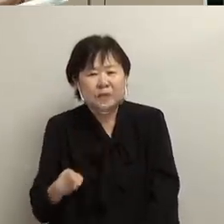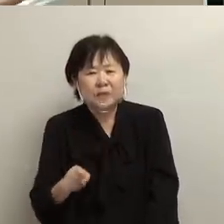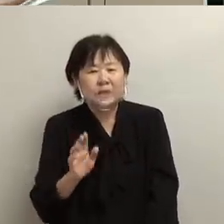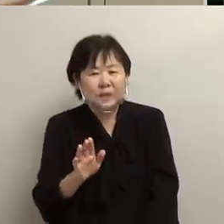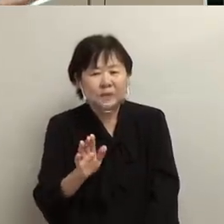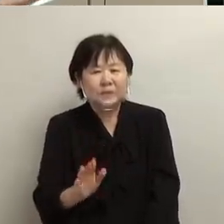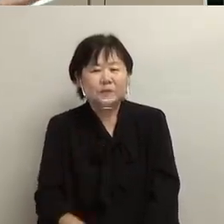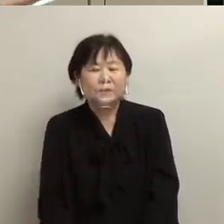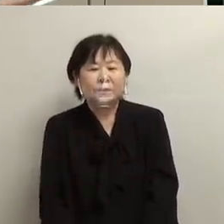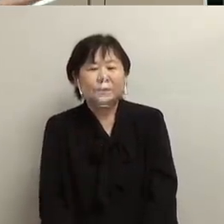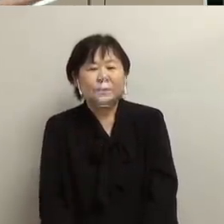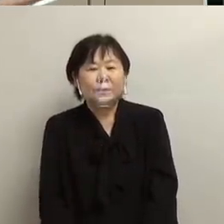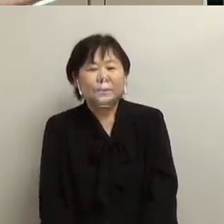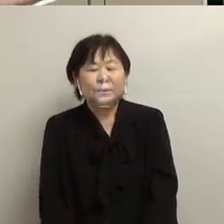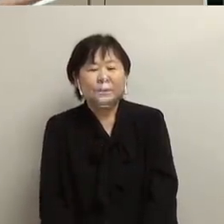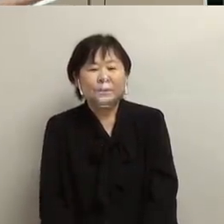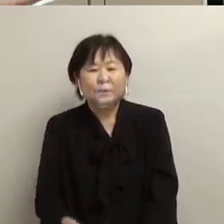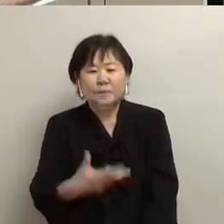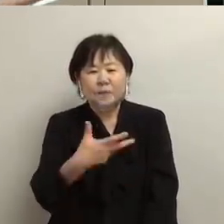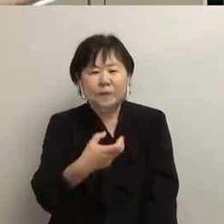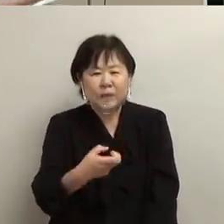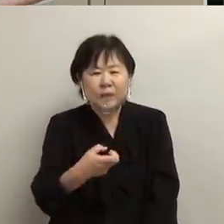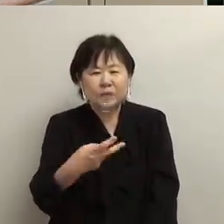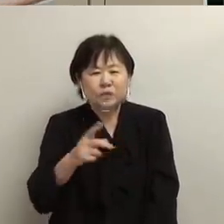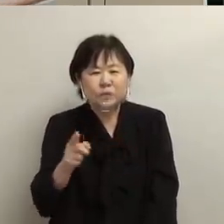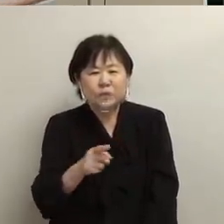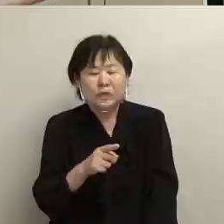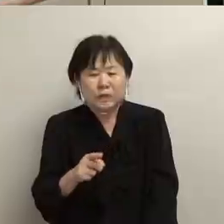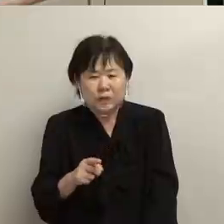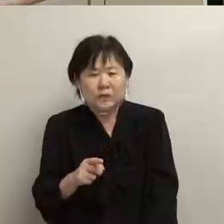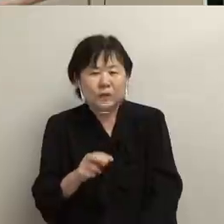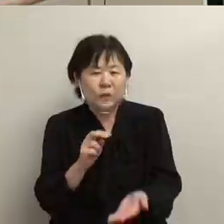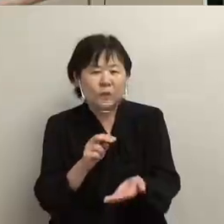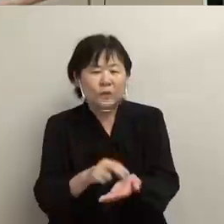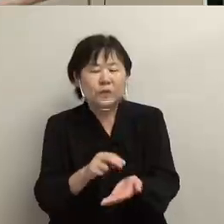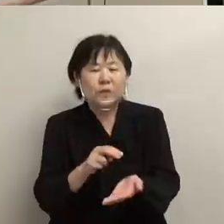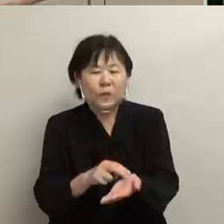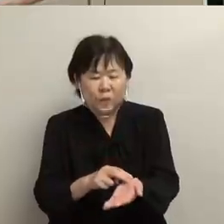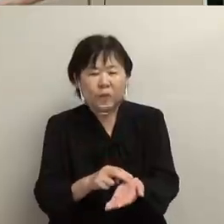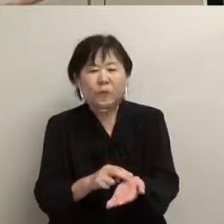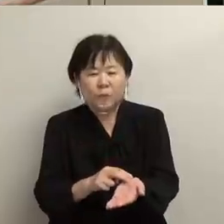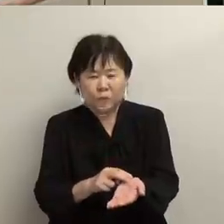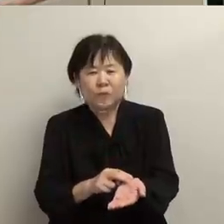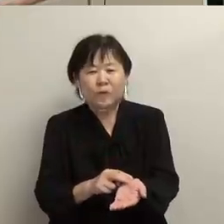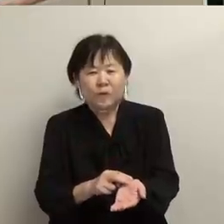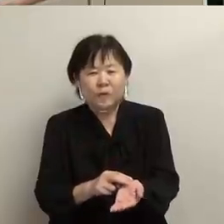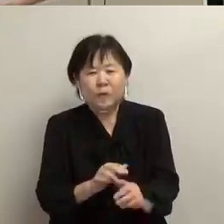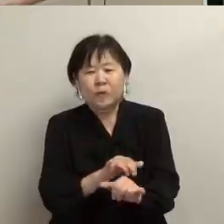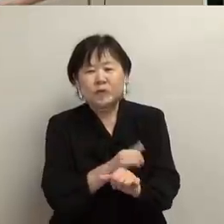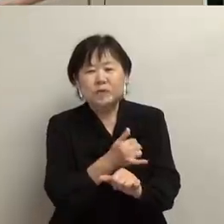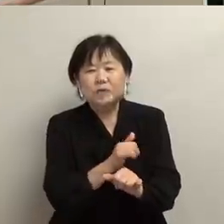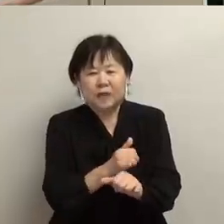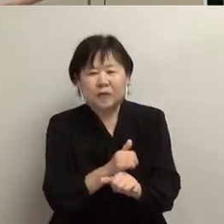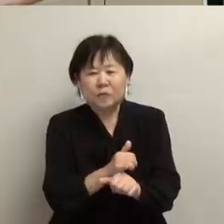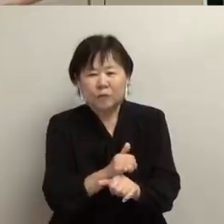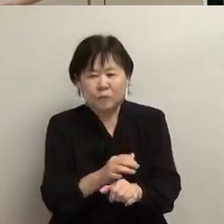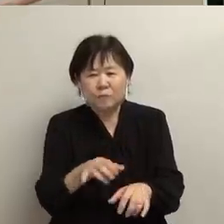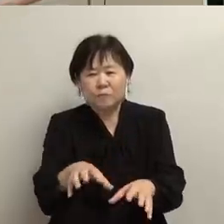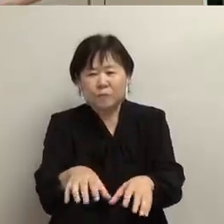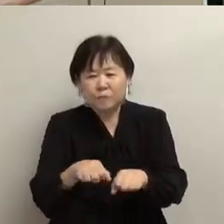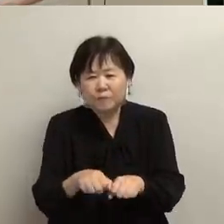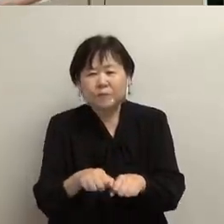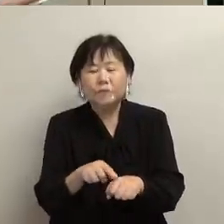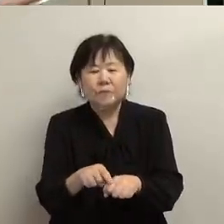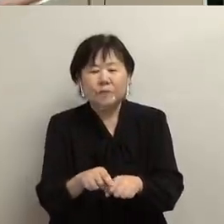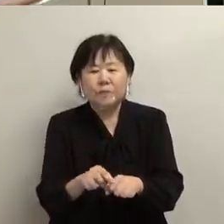ますさこの72名と有料人材をですね今確保につけてあの検温についてはおおむねの